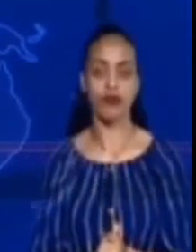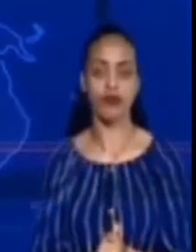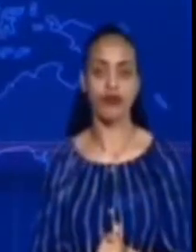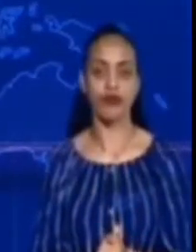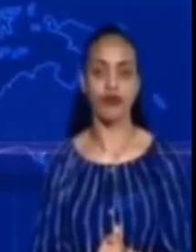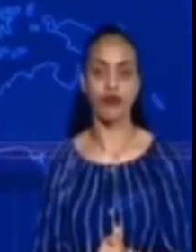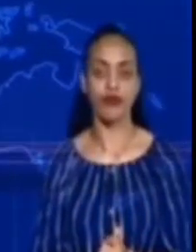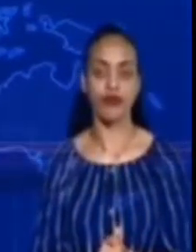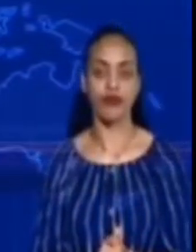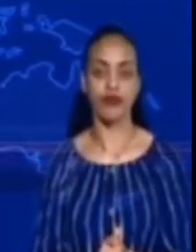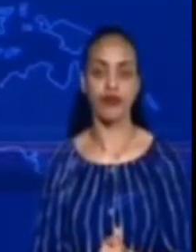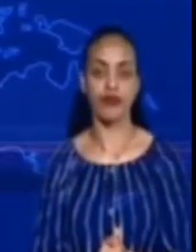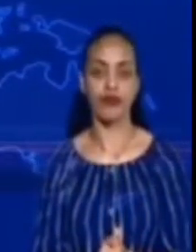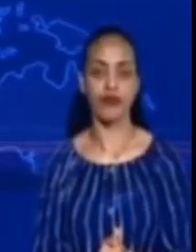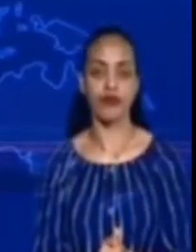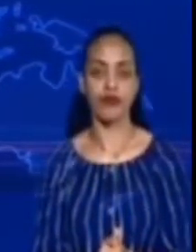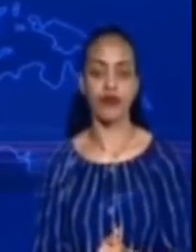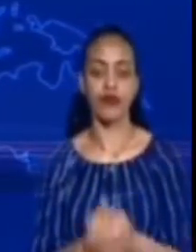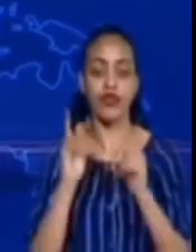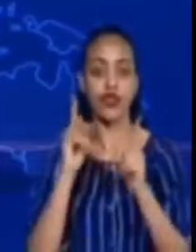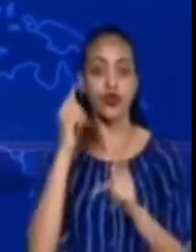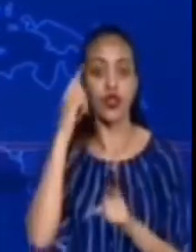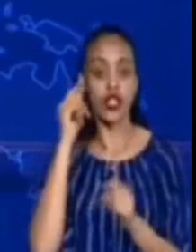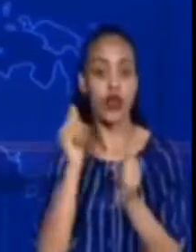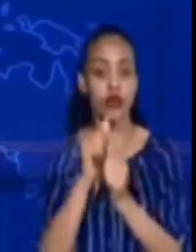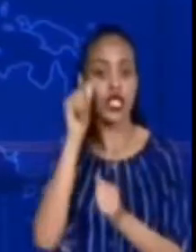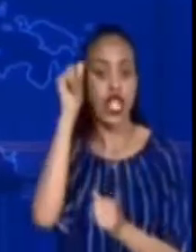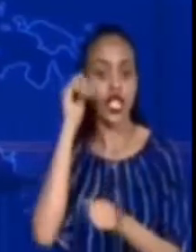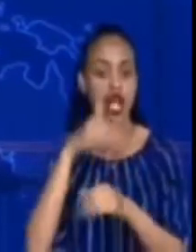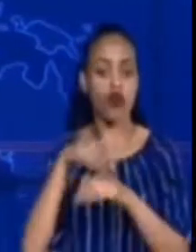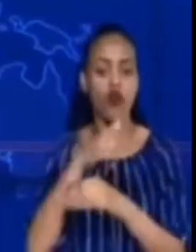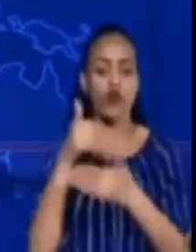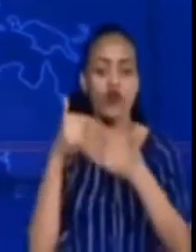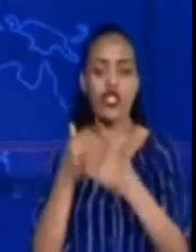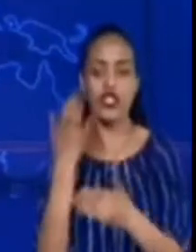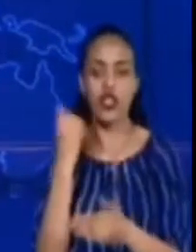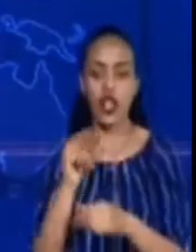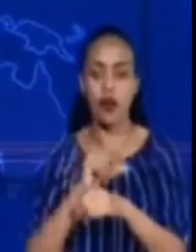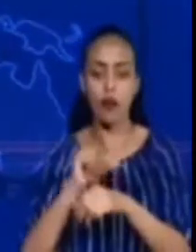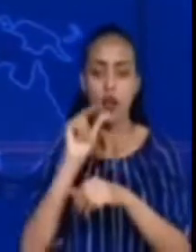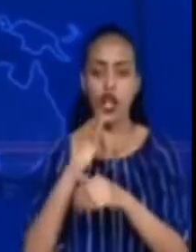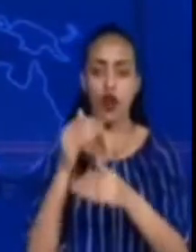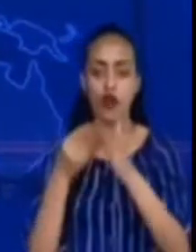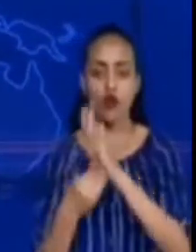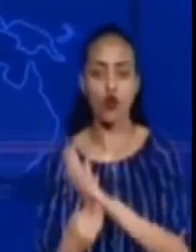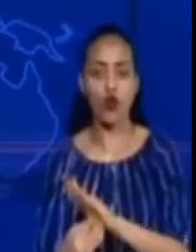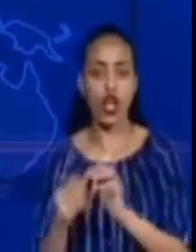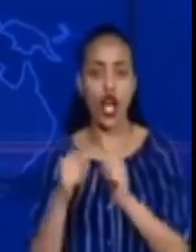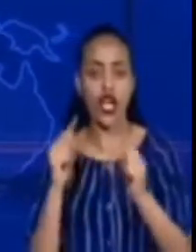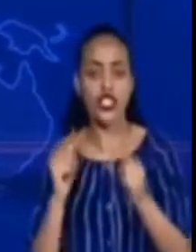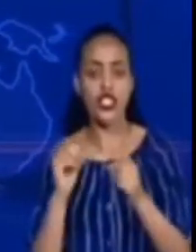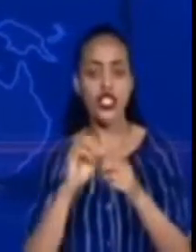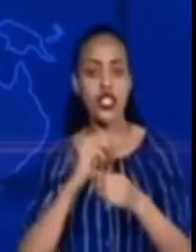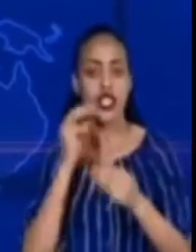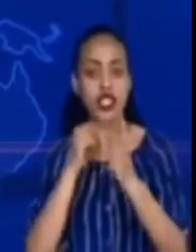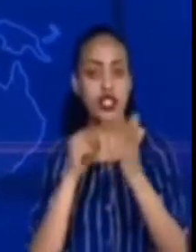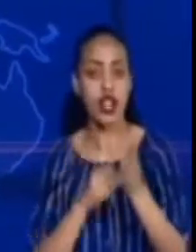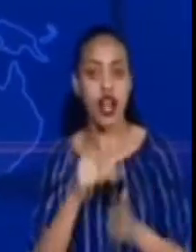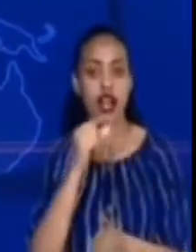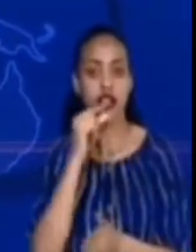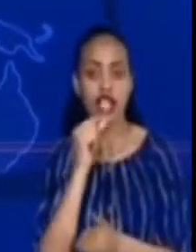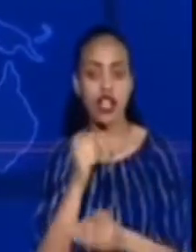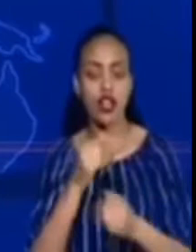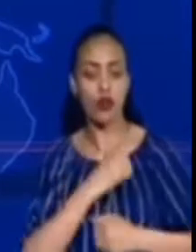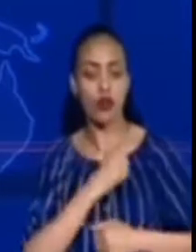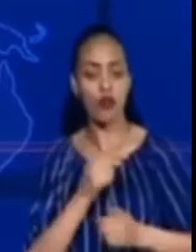የሚያክል ዶክተሬቱን ይሰራው በ አይ ቲንክ በ ኦልድ ቴስታመንት ላይ መስለኝ በብሉክ ኪዳን ላይ ነው አብዛኛው